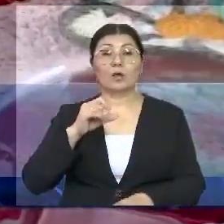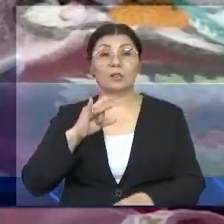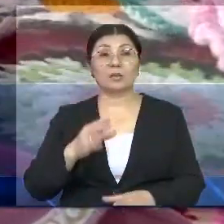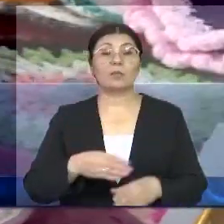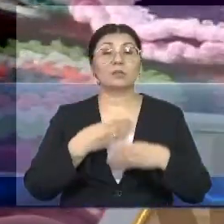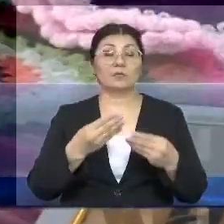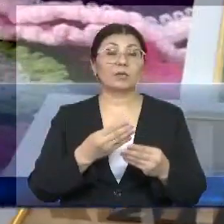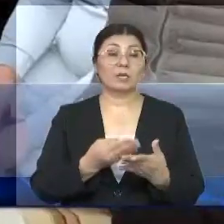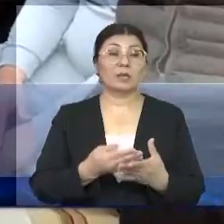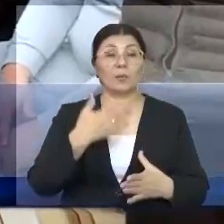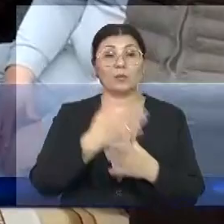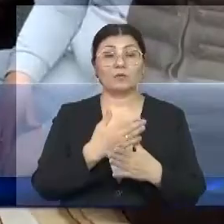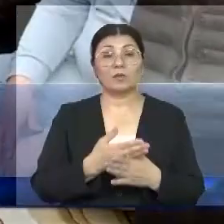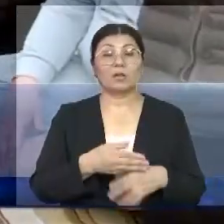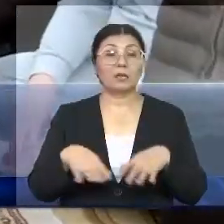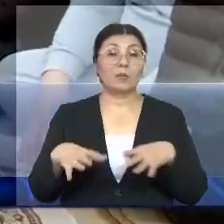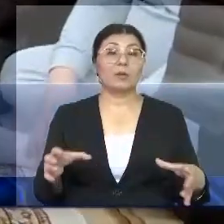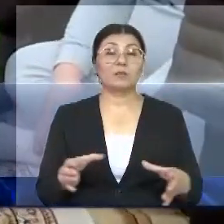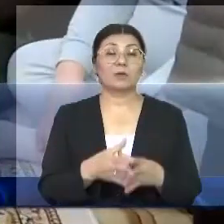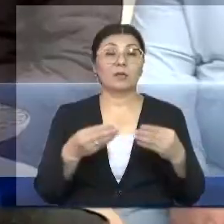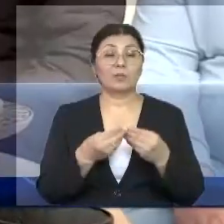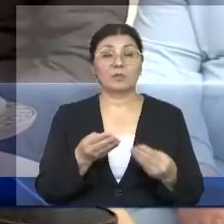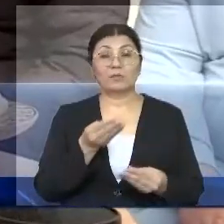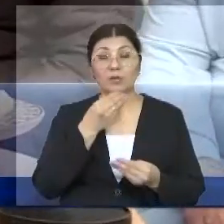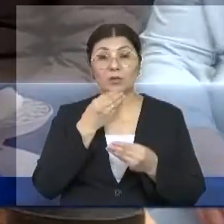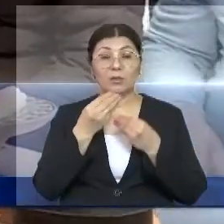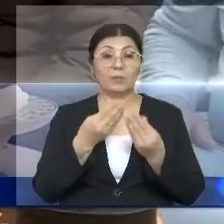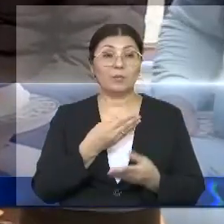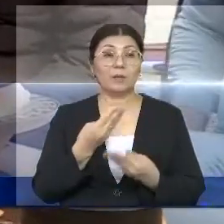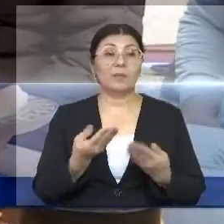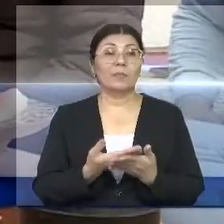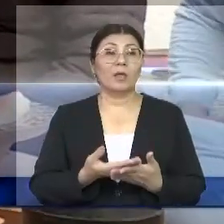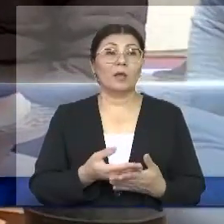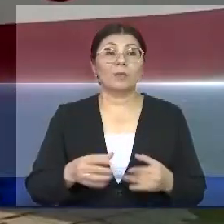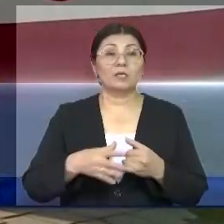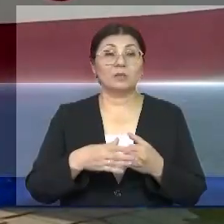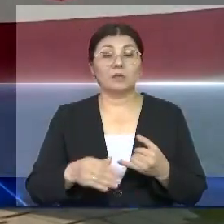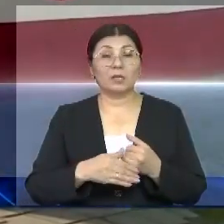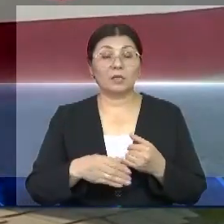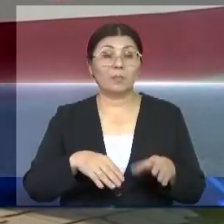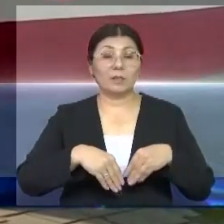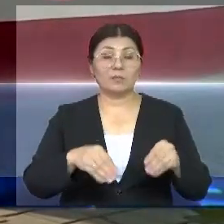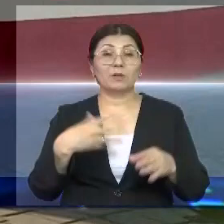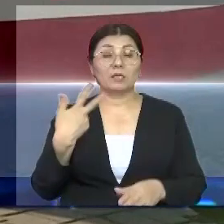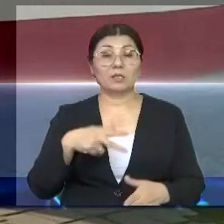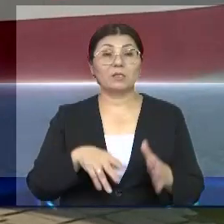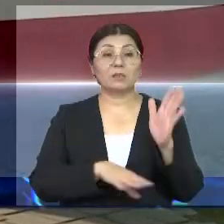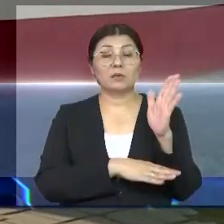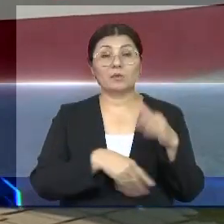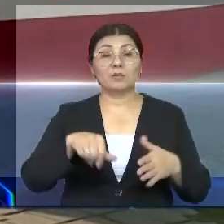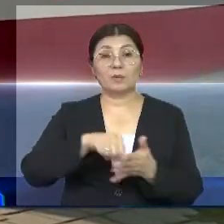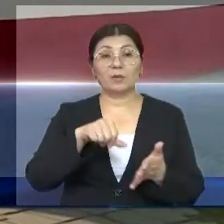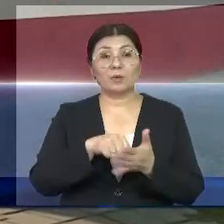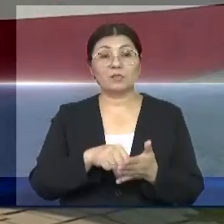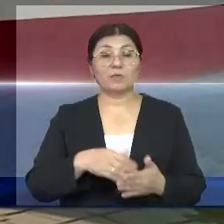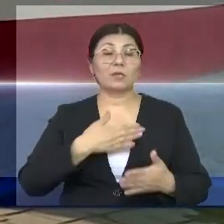оказана благотворительная помощь нуждающимся семьям в виде продуктов питания. Также на территории мечети посадили 30 деревьев. В ней принимали